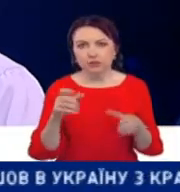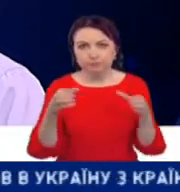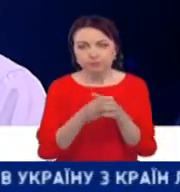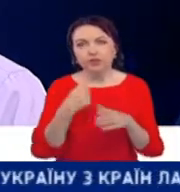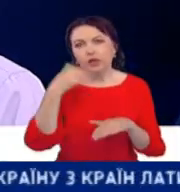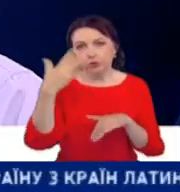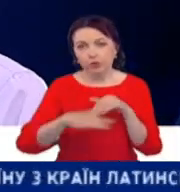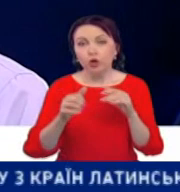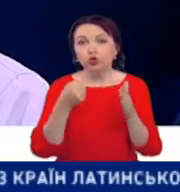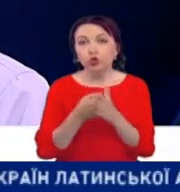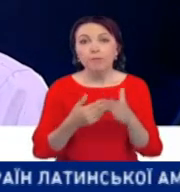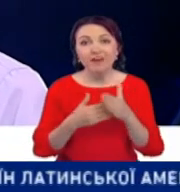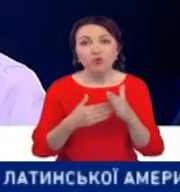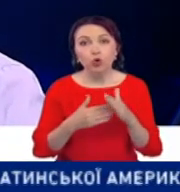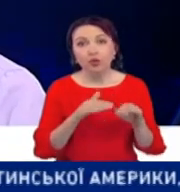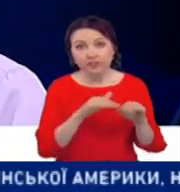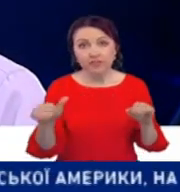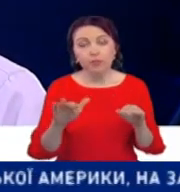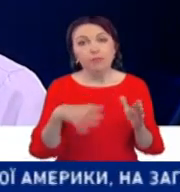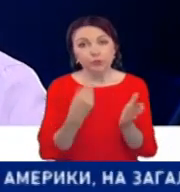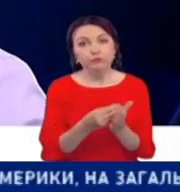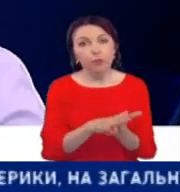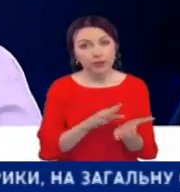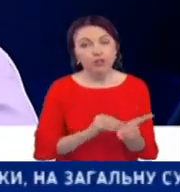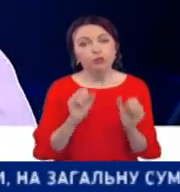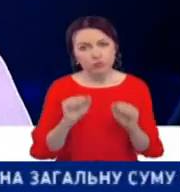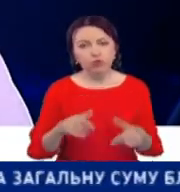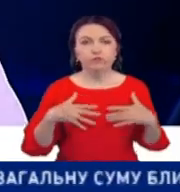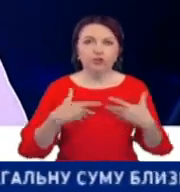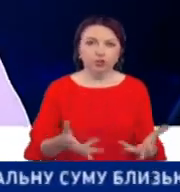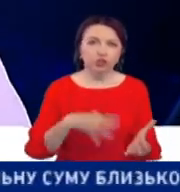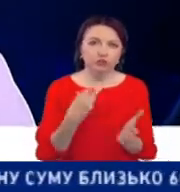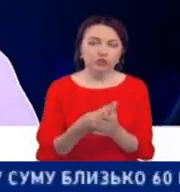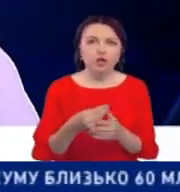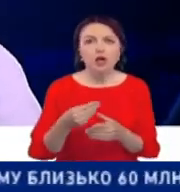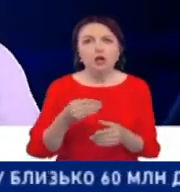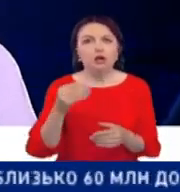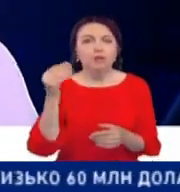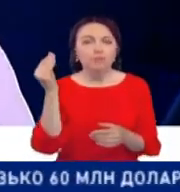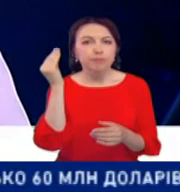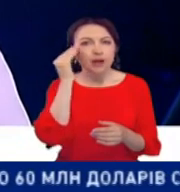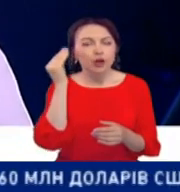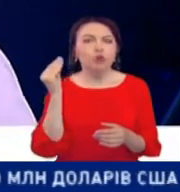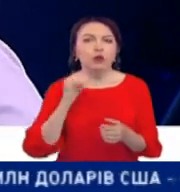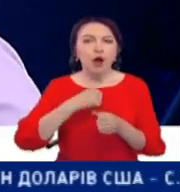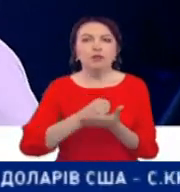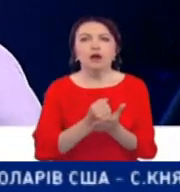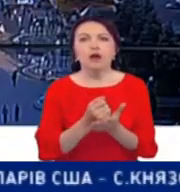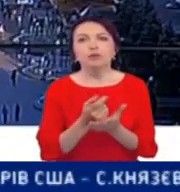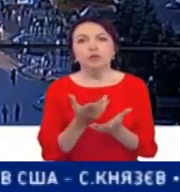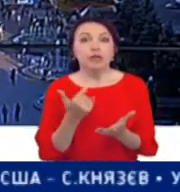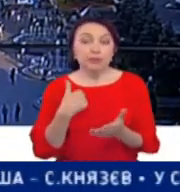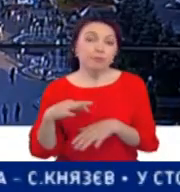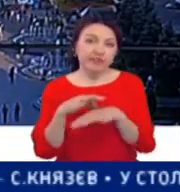до певного рівня ми на місцях можемо своїм прикладом виражати свої власні переконання, які мене привели на війну. Mm-hmm. Це, ну, я вважаю